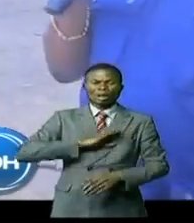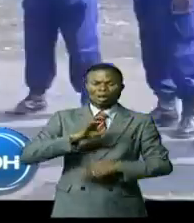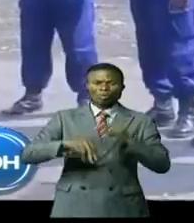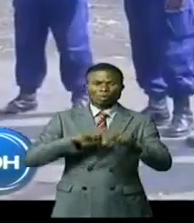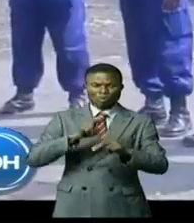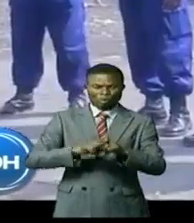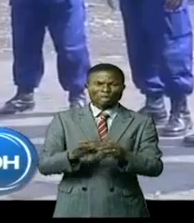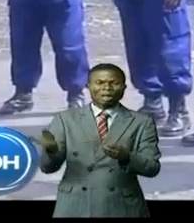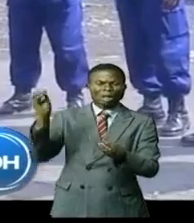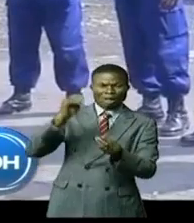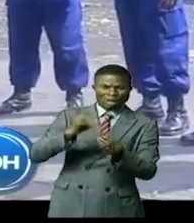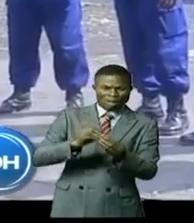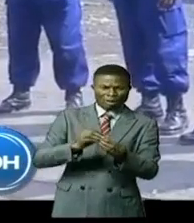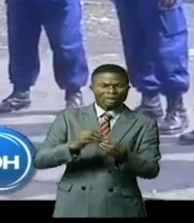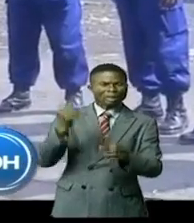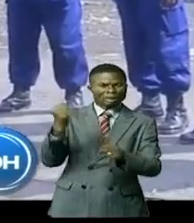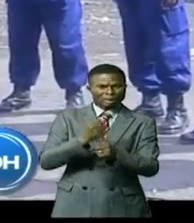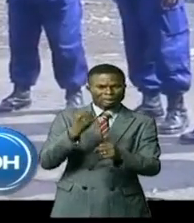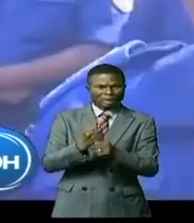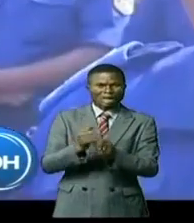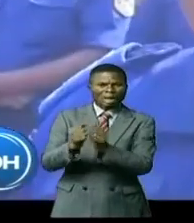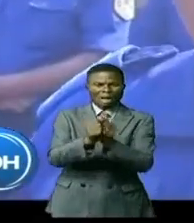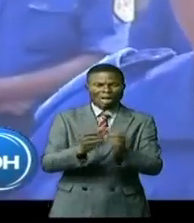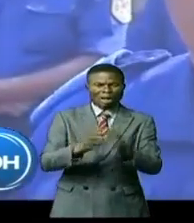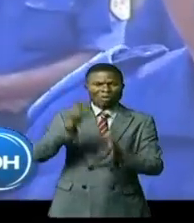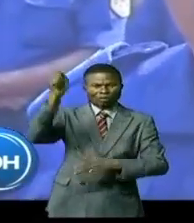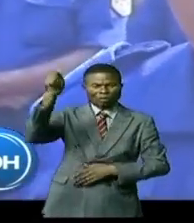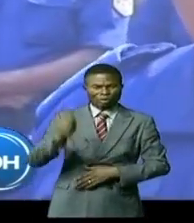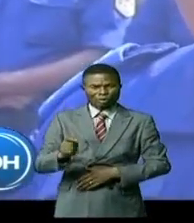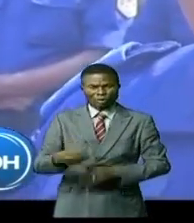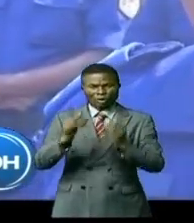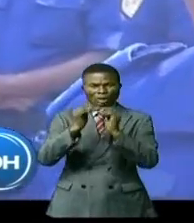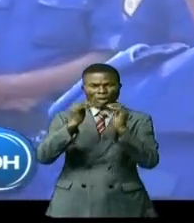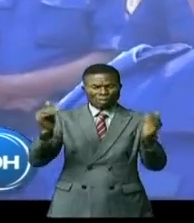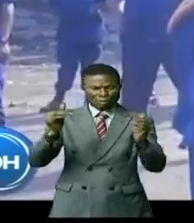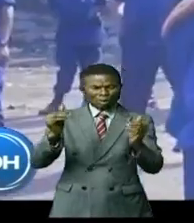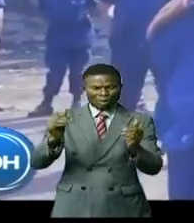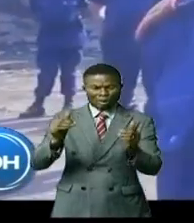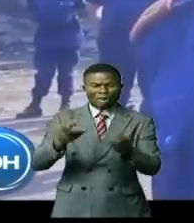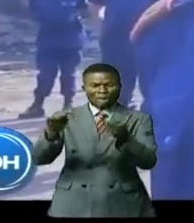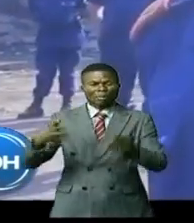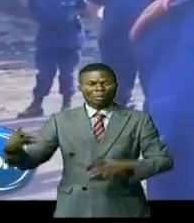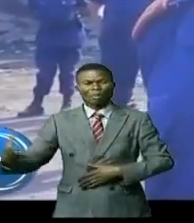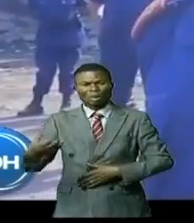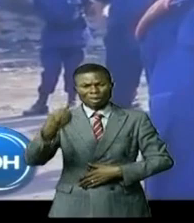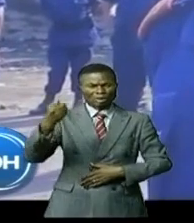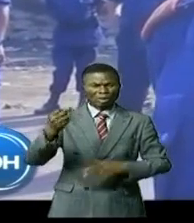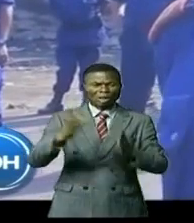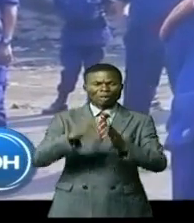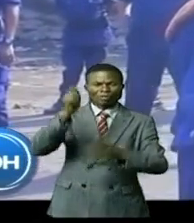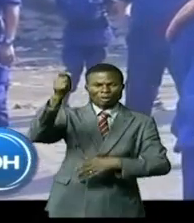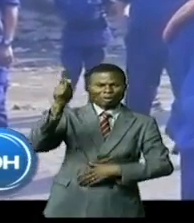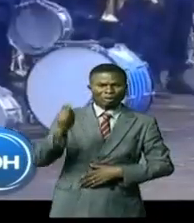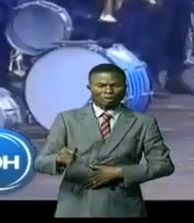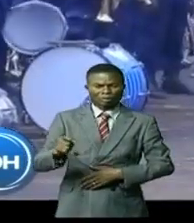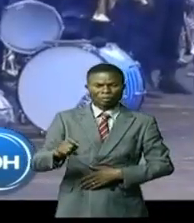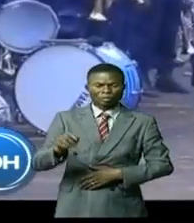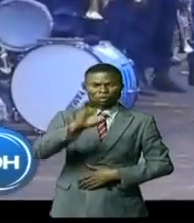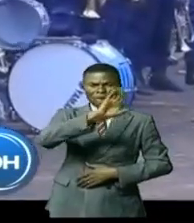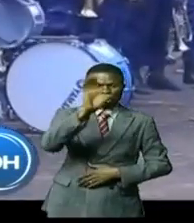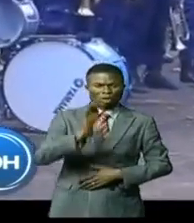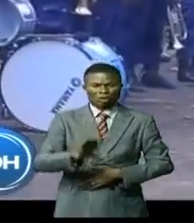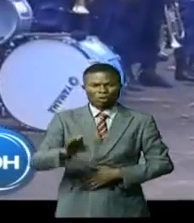a-t-il ajouté, doit toujours travailler avec l'armée pour sécuriser les agglomérations déjà conquises par les FARDC. Le commissaire